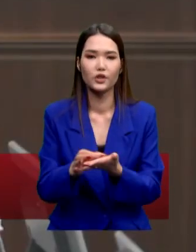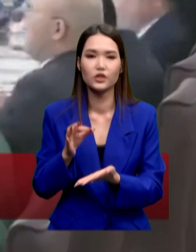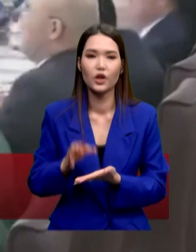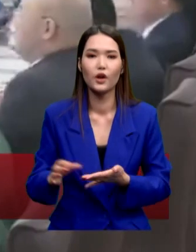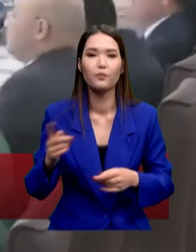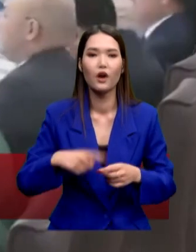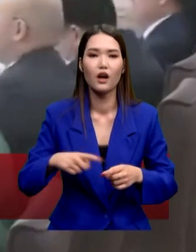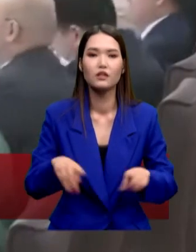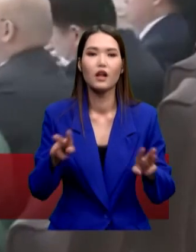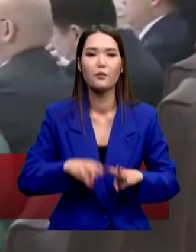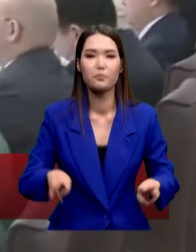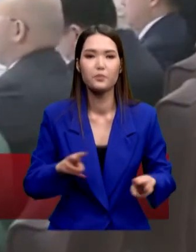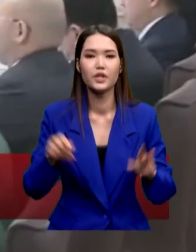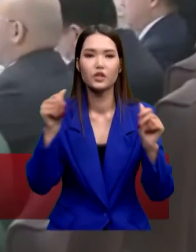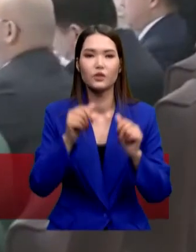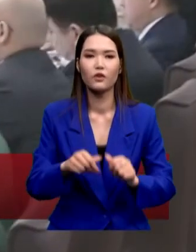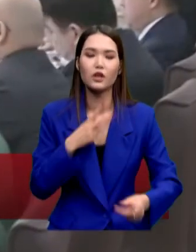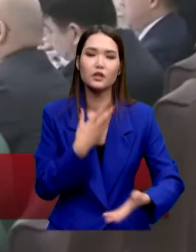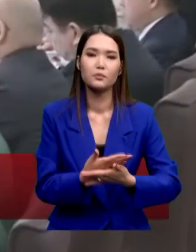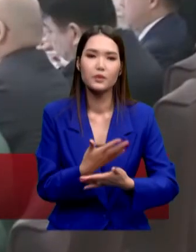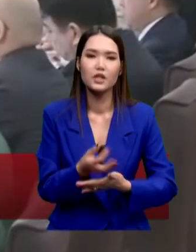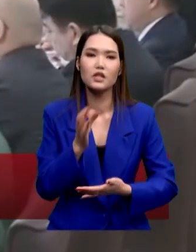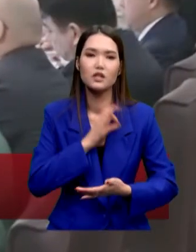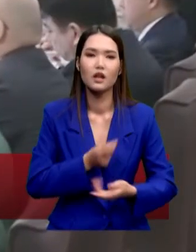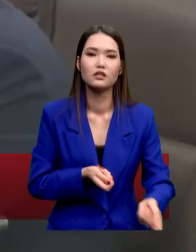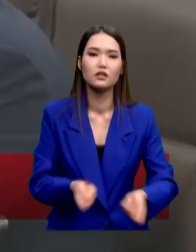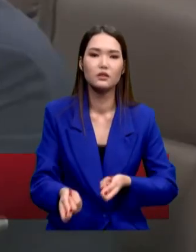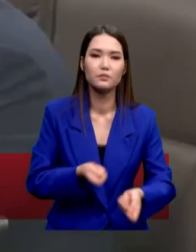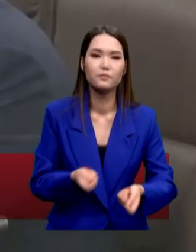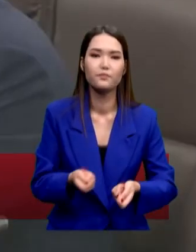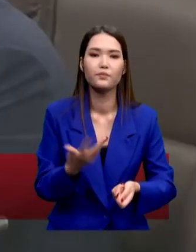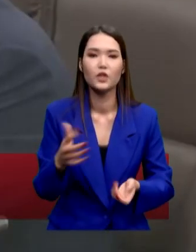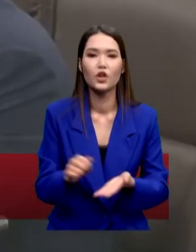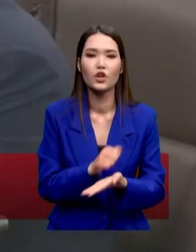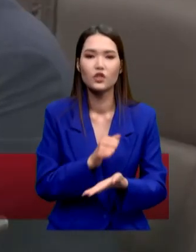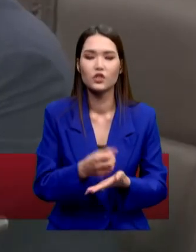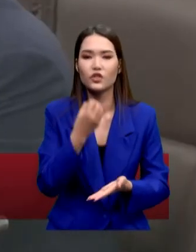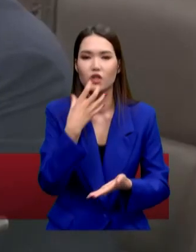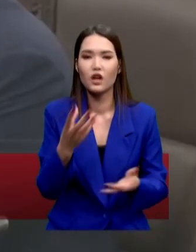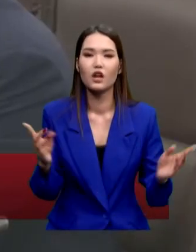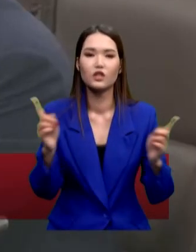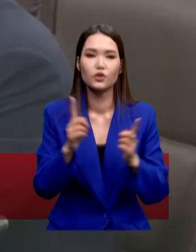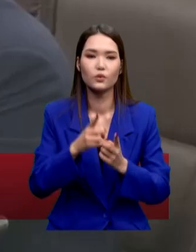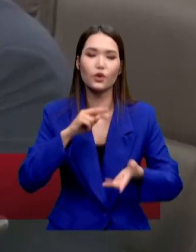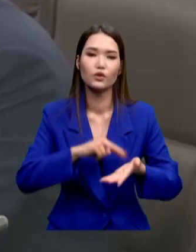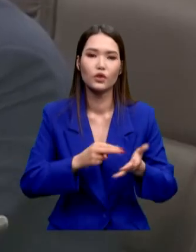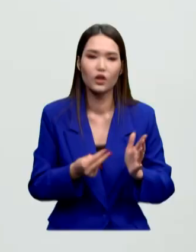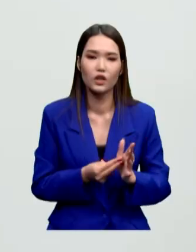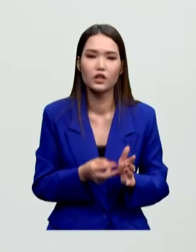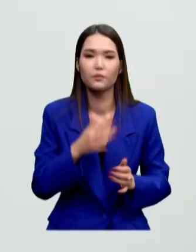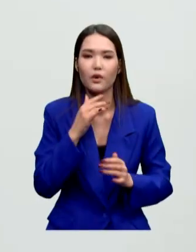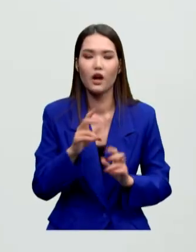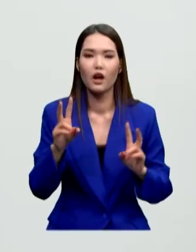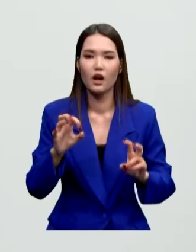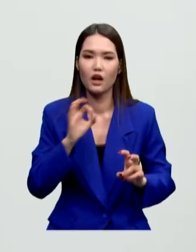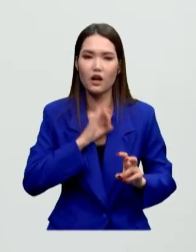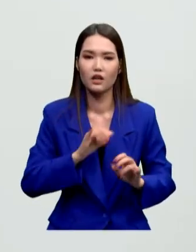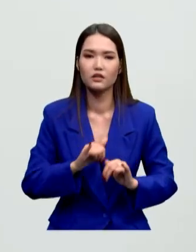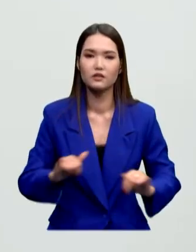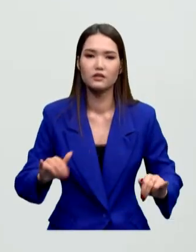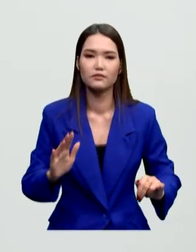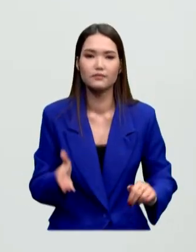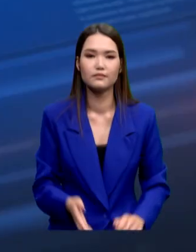қазір министрлер кабинетін кризистік менеджер басқару керек дейді. Жақсылап іздесек, мұндай мамандар арамыздан табылатын